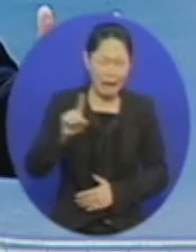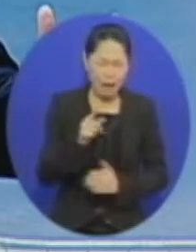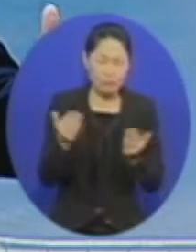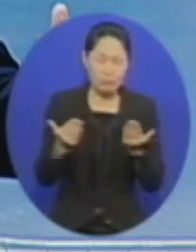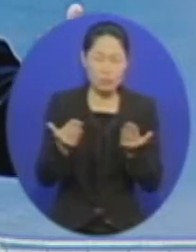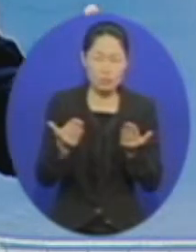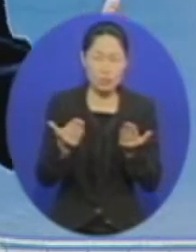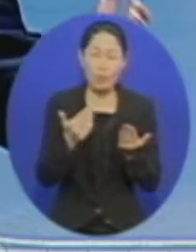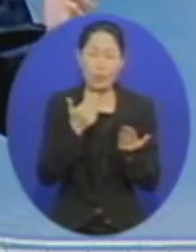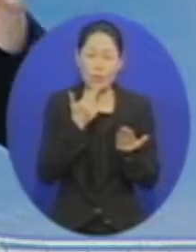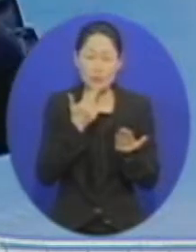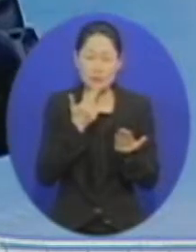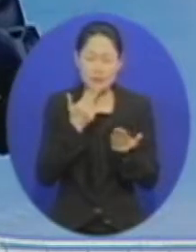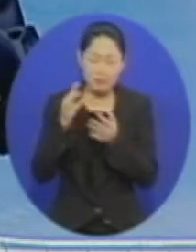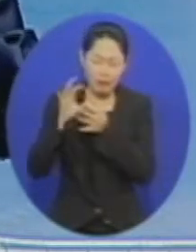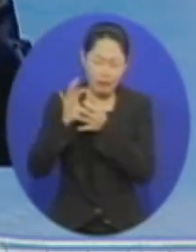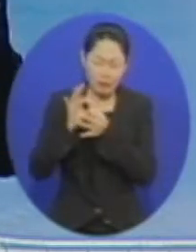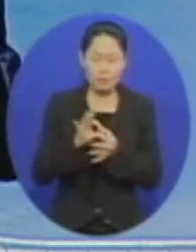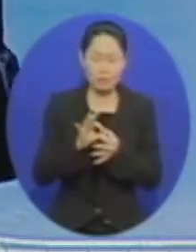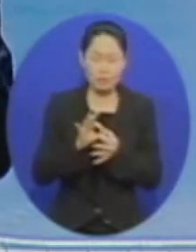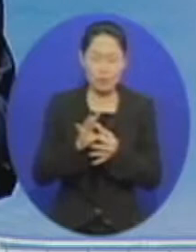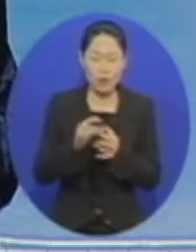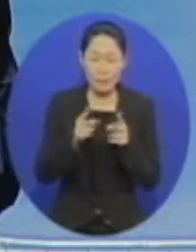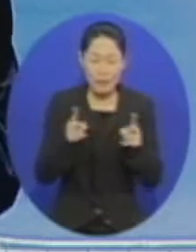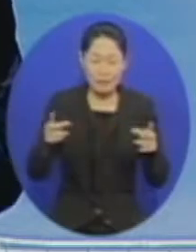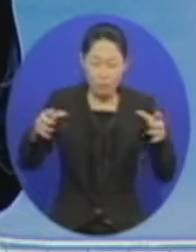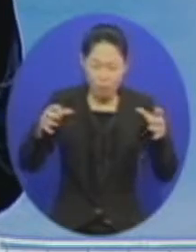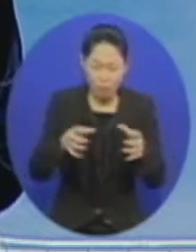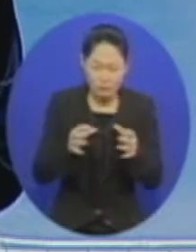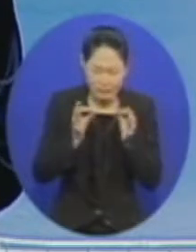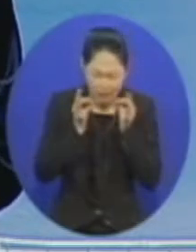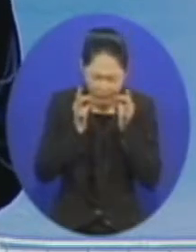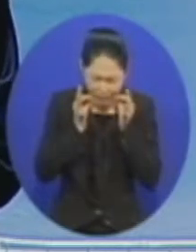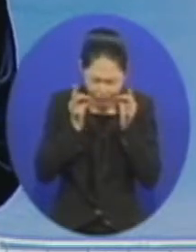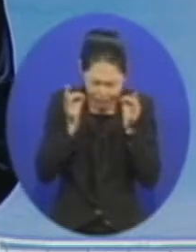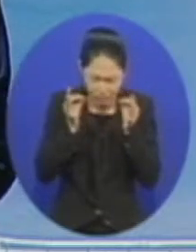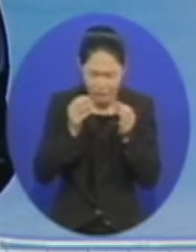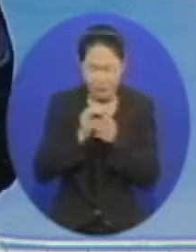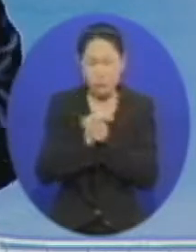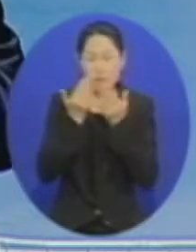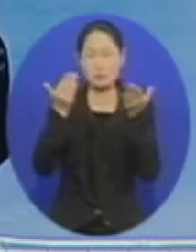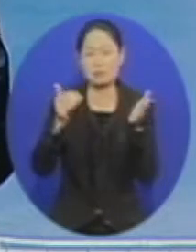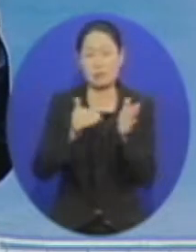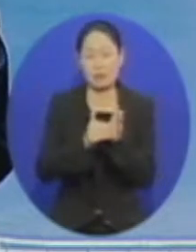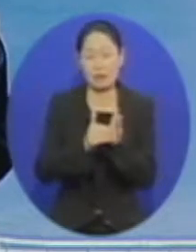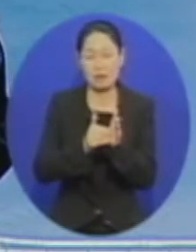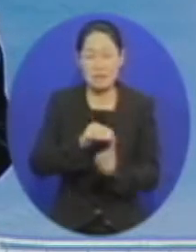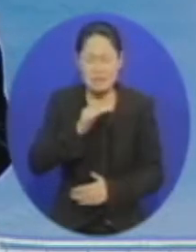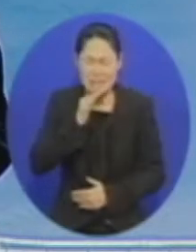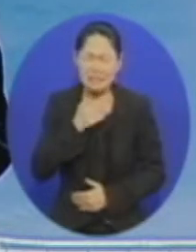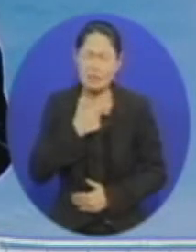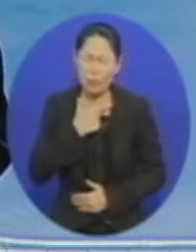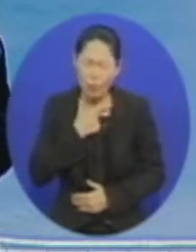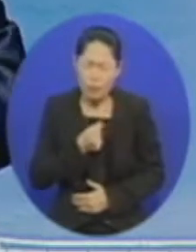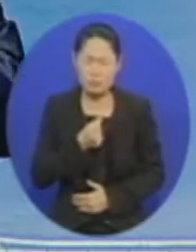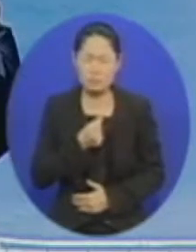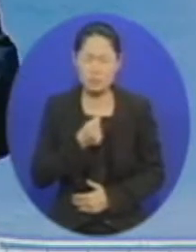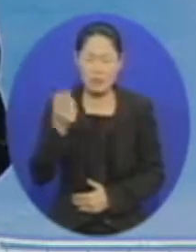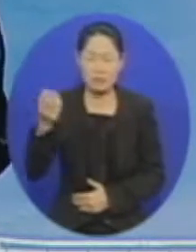않고 마가 다락방에 모여서 간절히 기도했습니다 그들은 진짜 원했어요